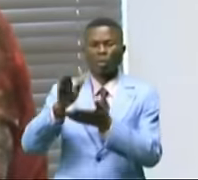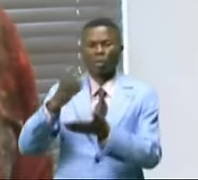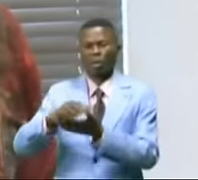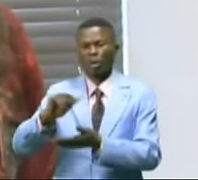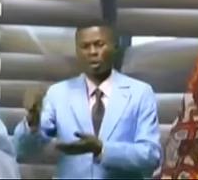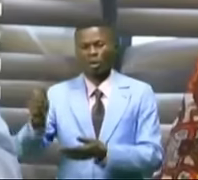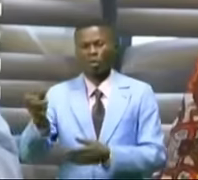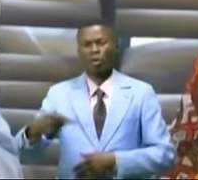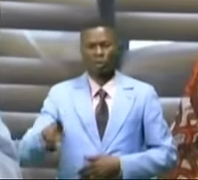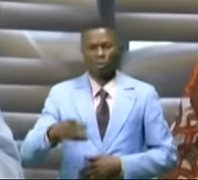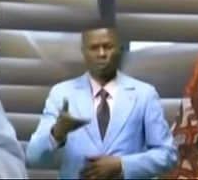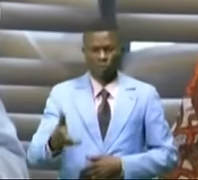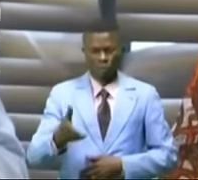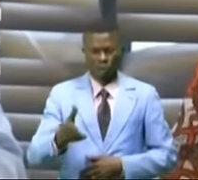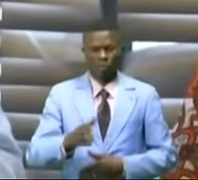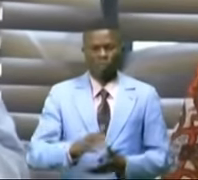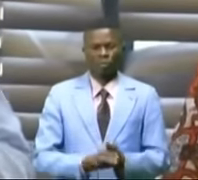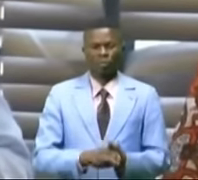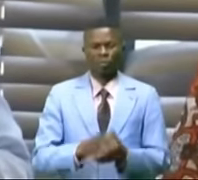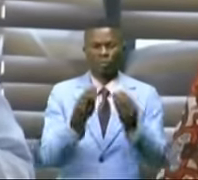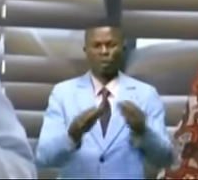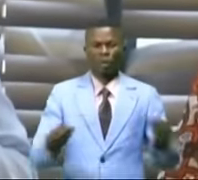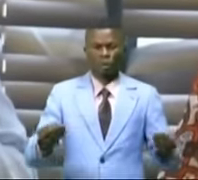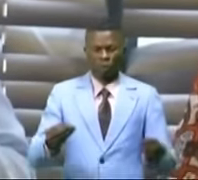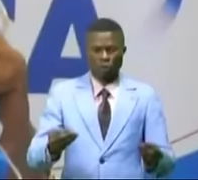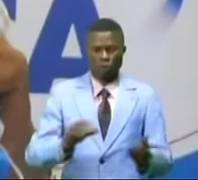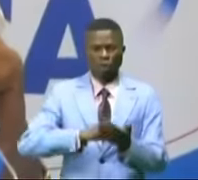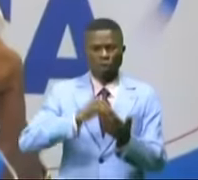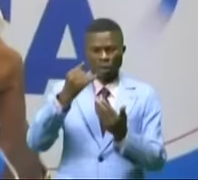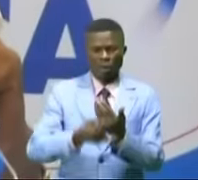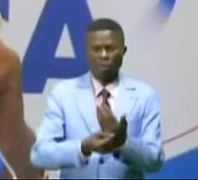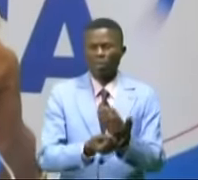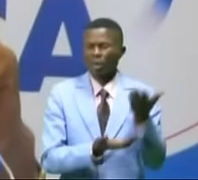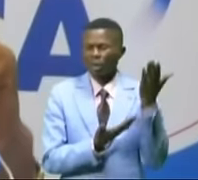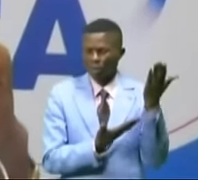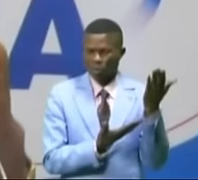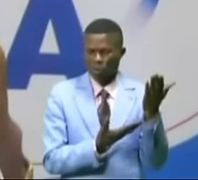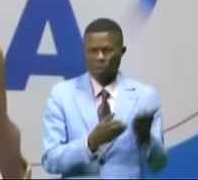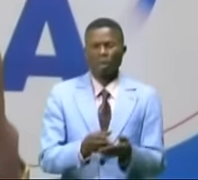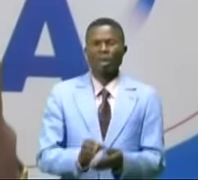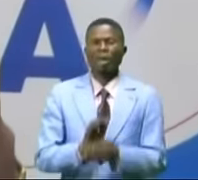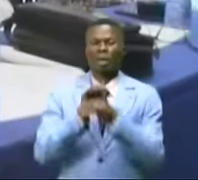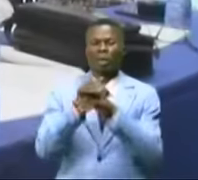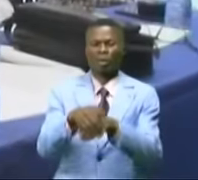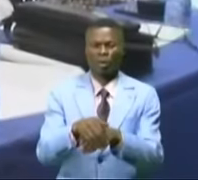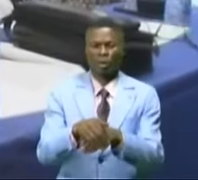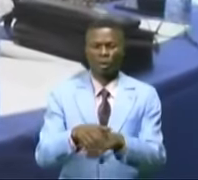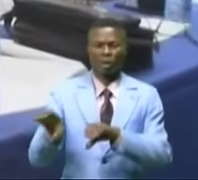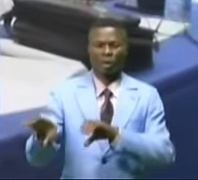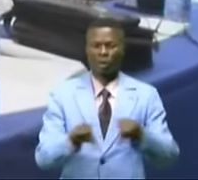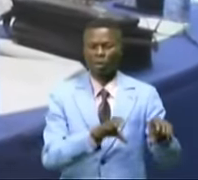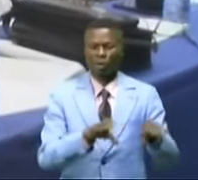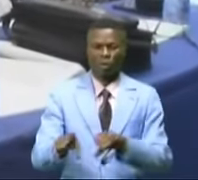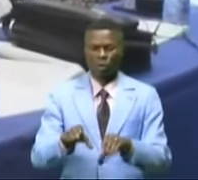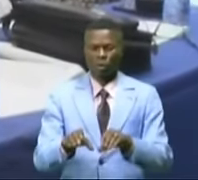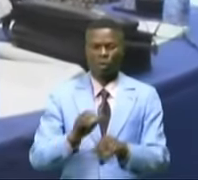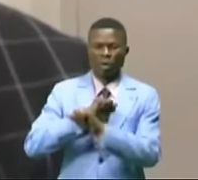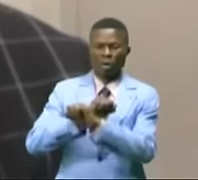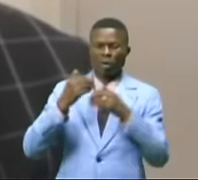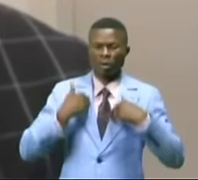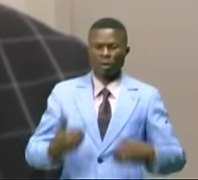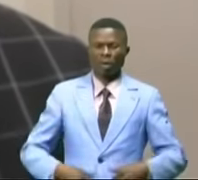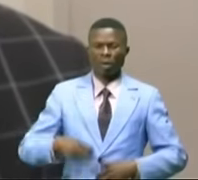autres provinces. Les acquis de cette phase pilote seront mis en contribution dans la mise en œuvre de la couverture